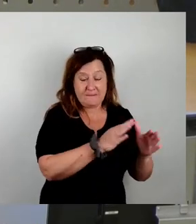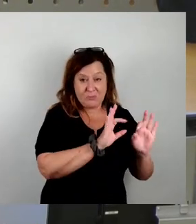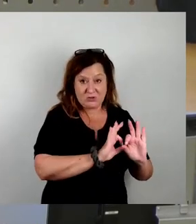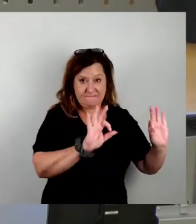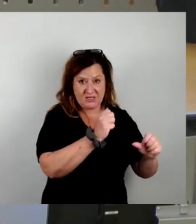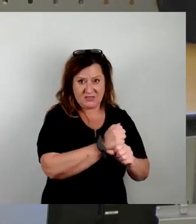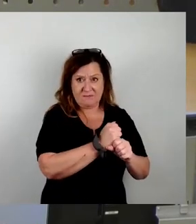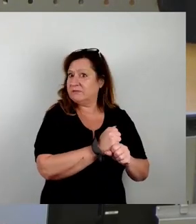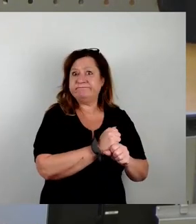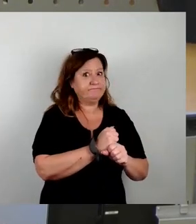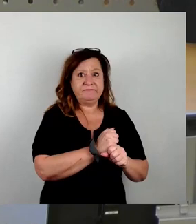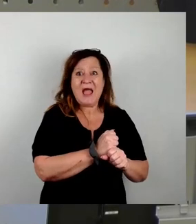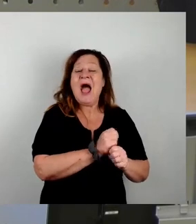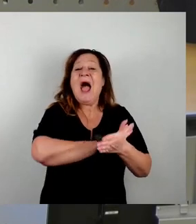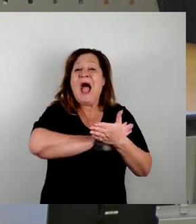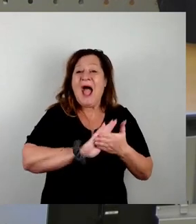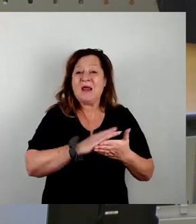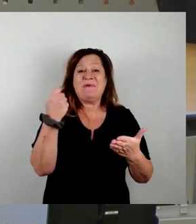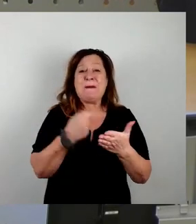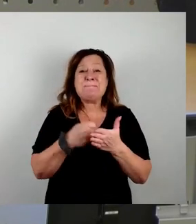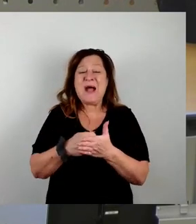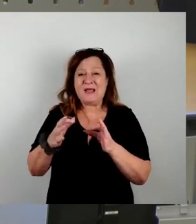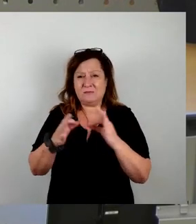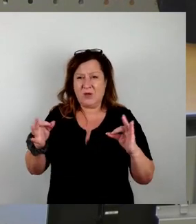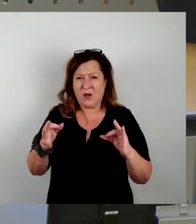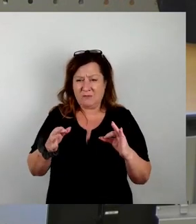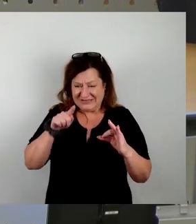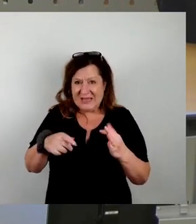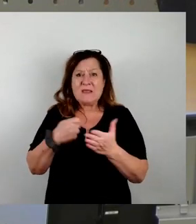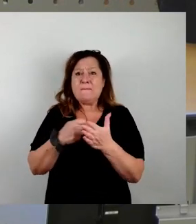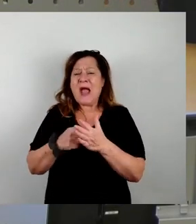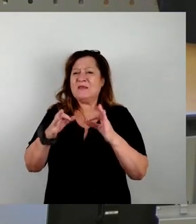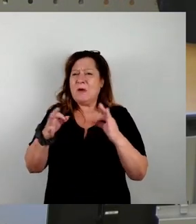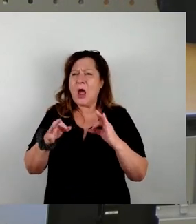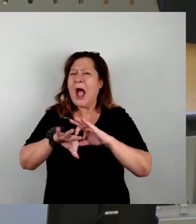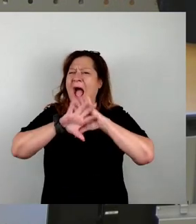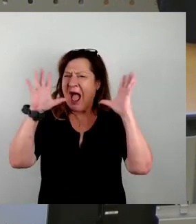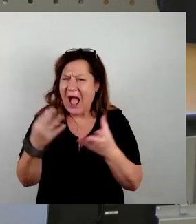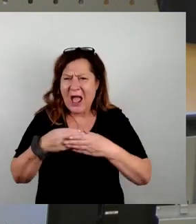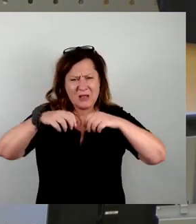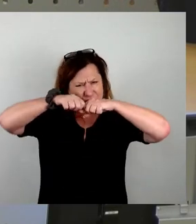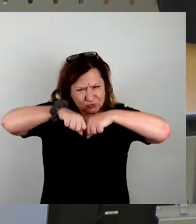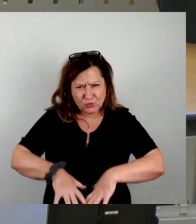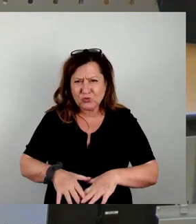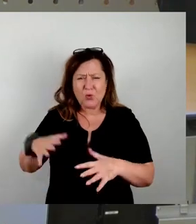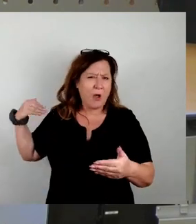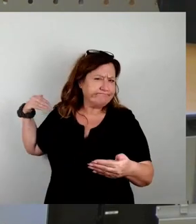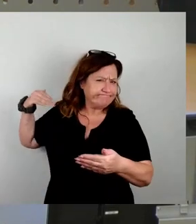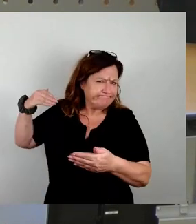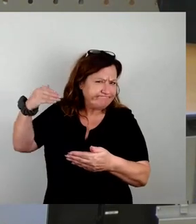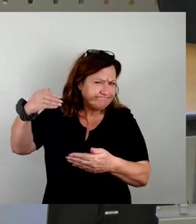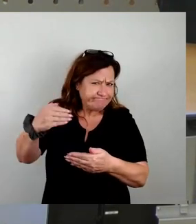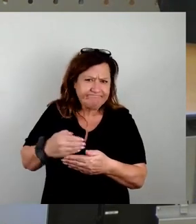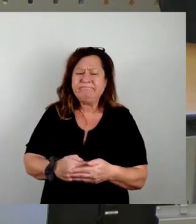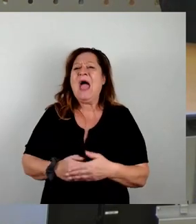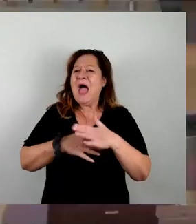eine Preismaßnahme gemacht, die im Grunde alle Strukturen, die wir über Jahrzehnte aufgebaut haben, die in sich sinnhaft waren, die hat man